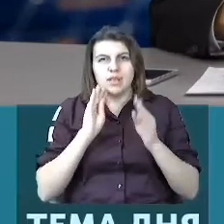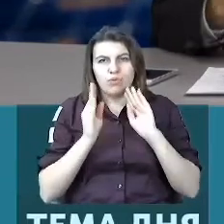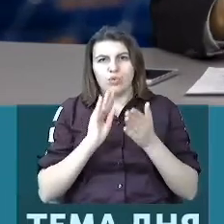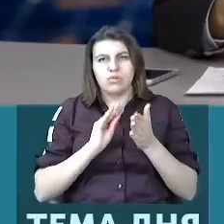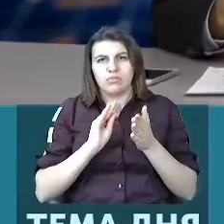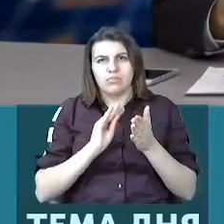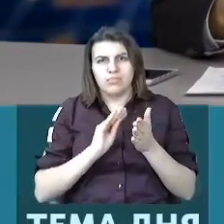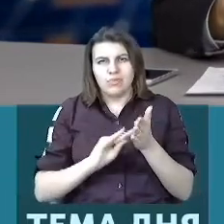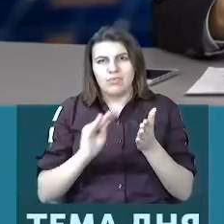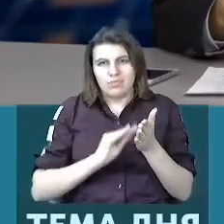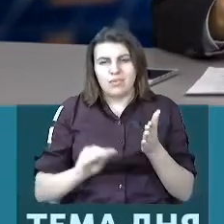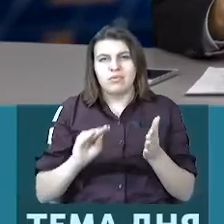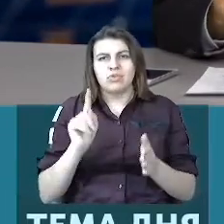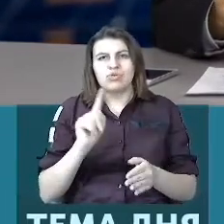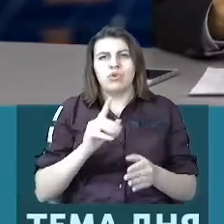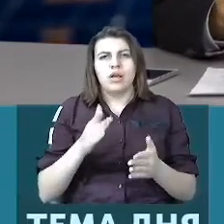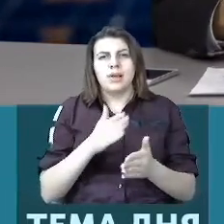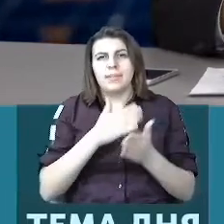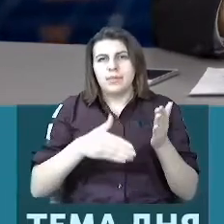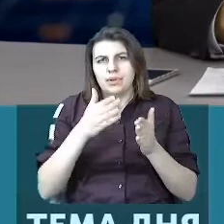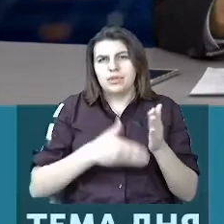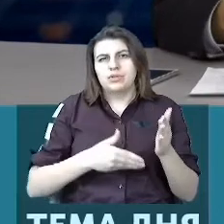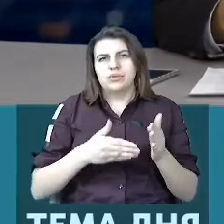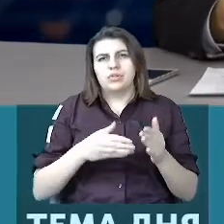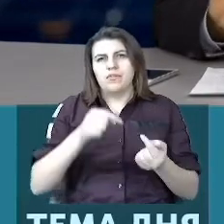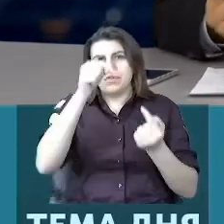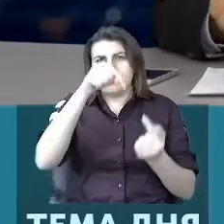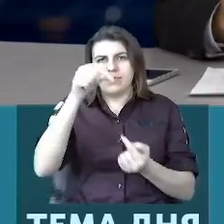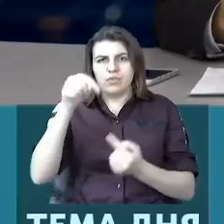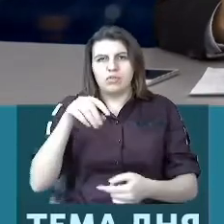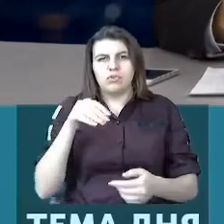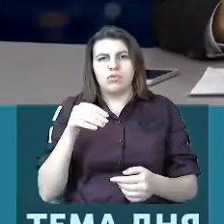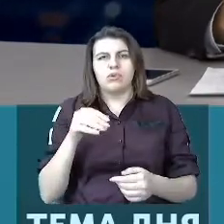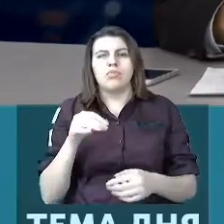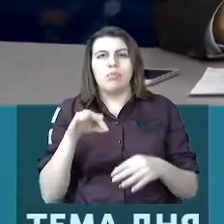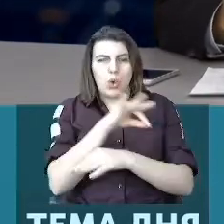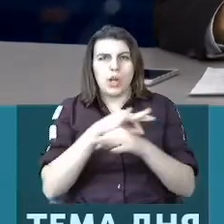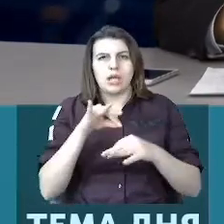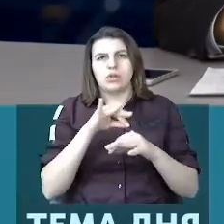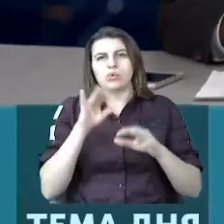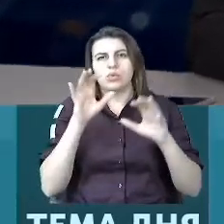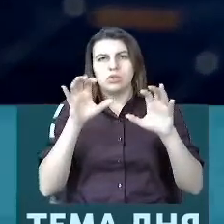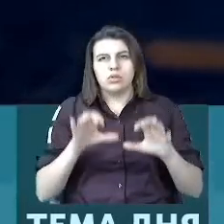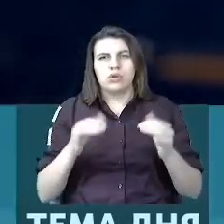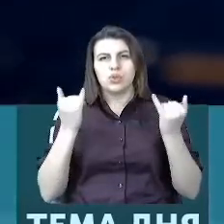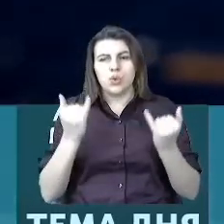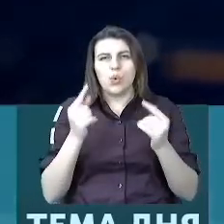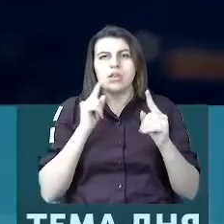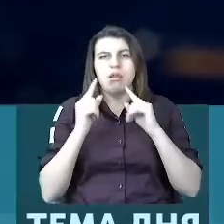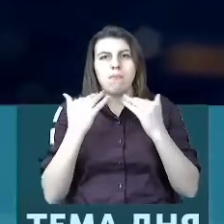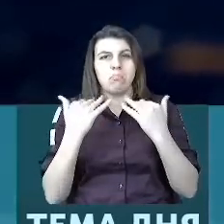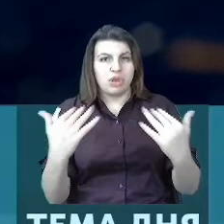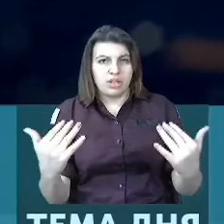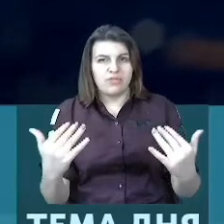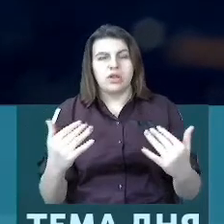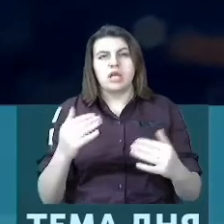профспілки знищуються відповідно до проєкту закону. Однак сьогодні на брифінгу в Укрінформі Юлія Свірденко, це заступниця міністра